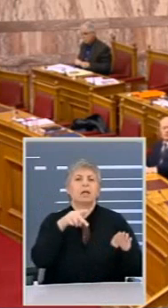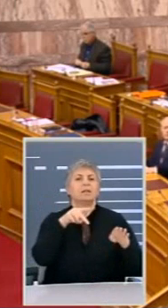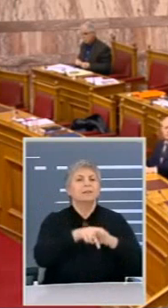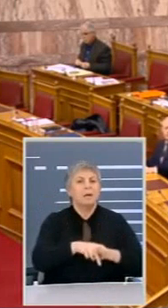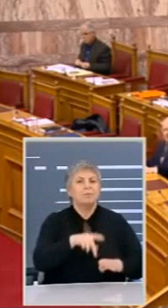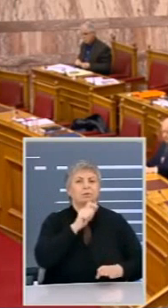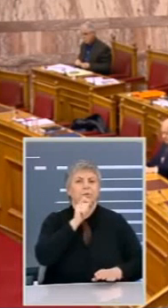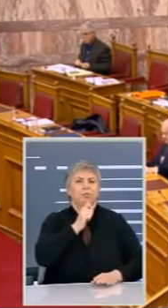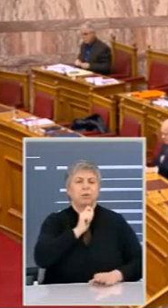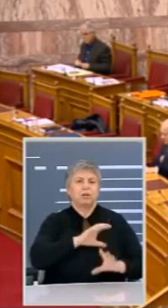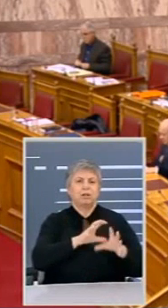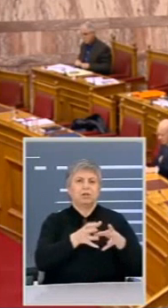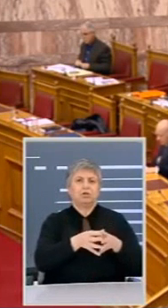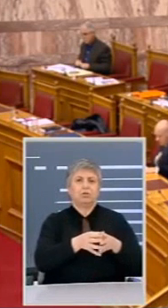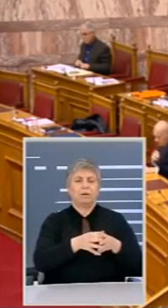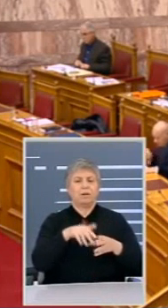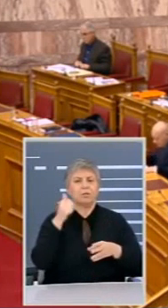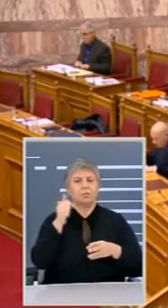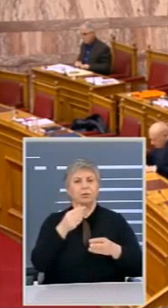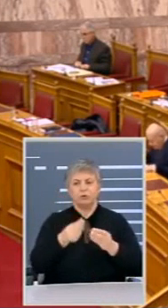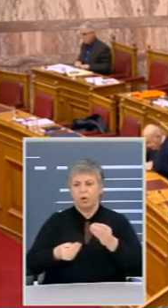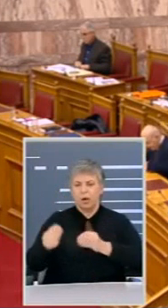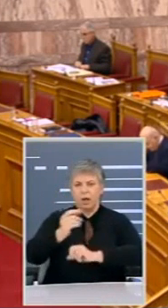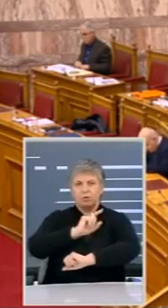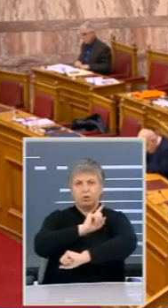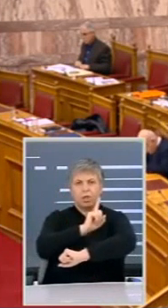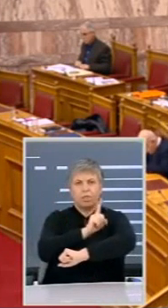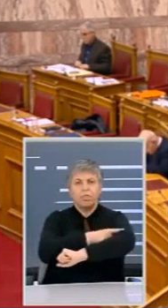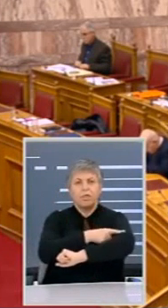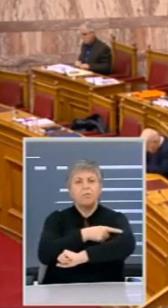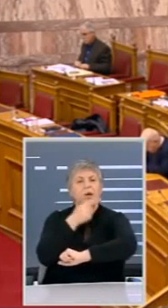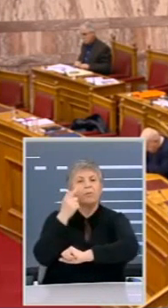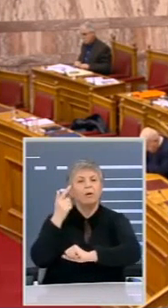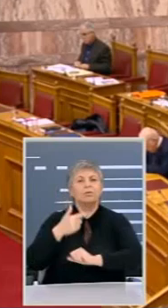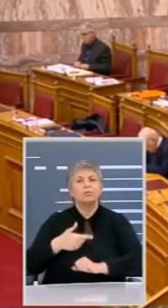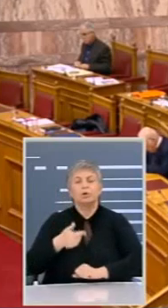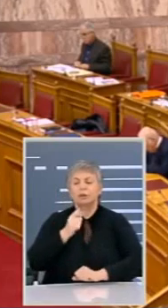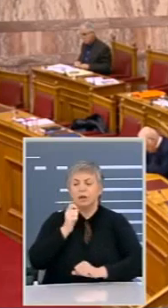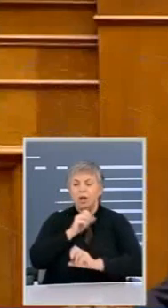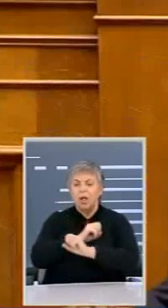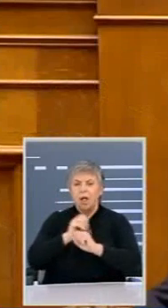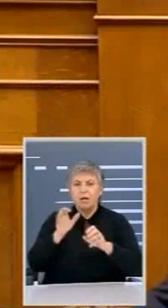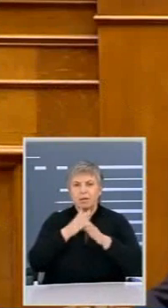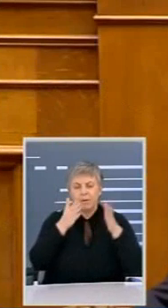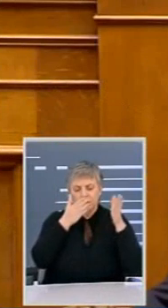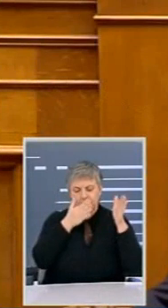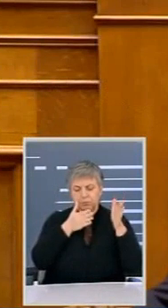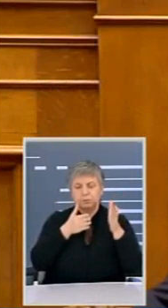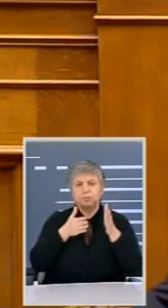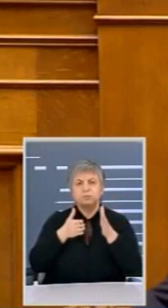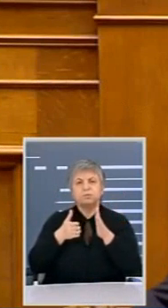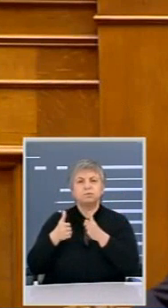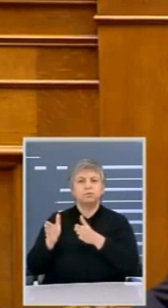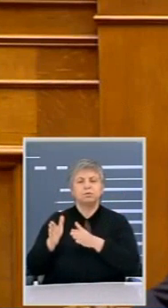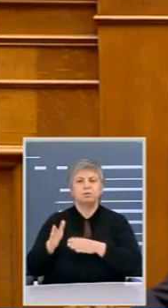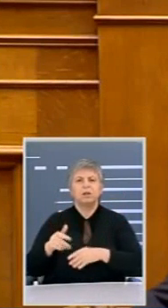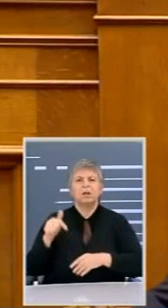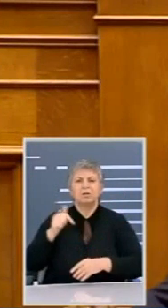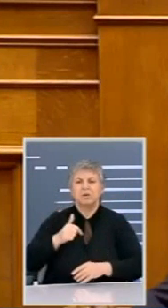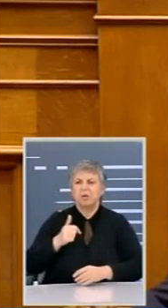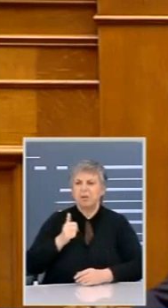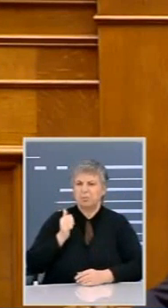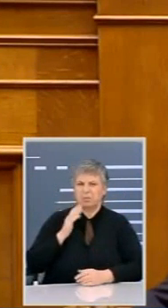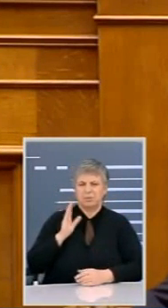απέκτησαν τεράστια δύναμη και οδήγησαν την πληροφόρηση και την ενημέρωση σε παρακμή και απαξίωση. Ευνοημένα μέσα μαζικής